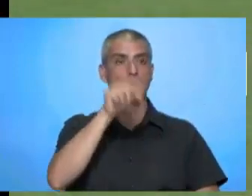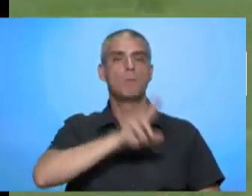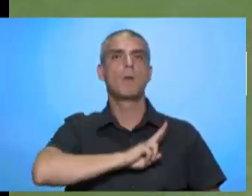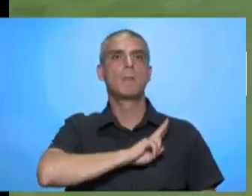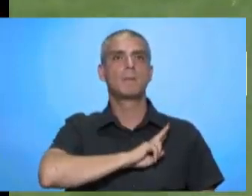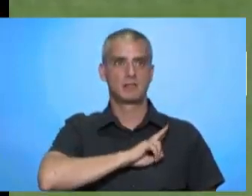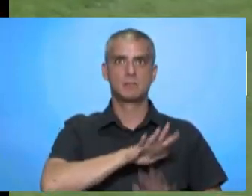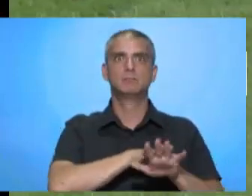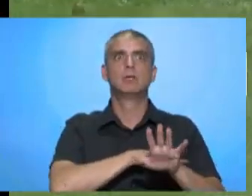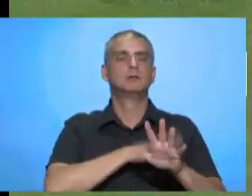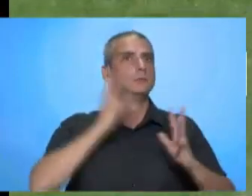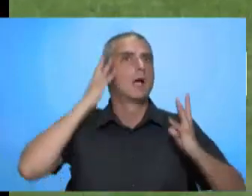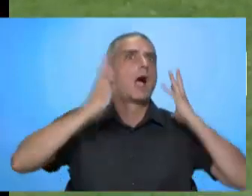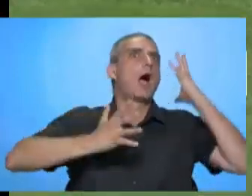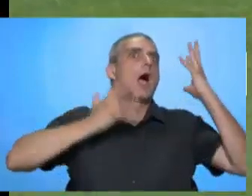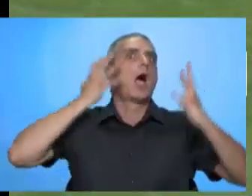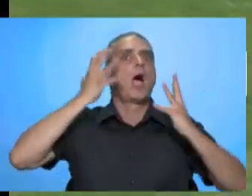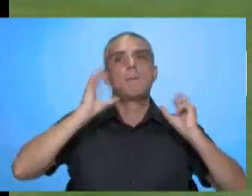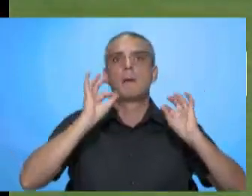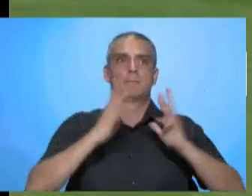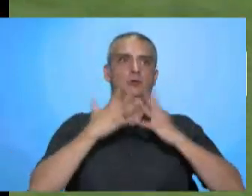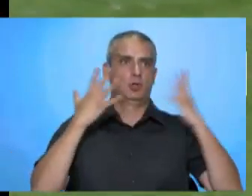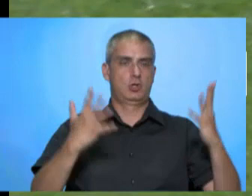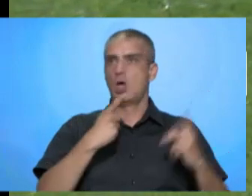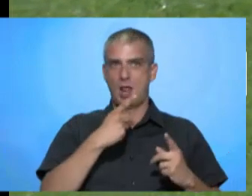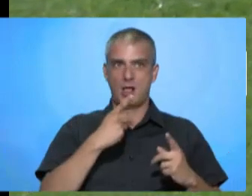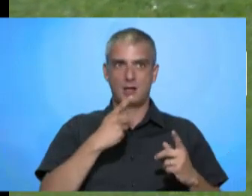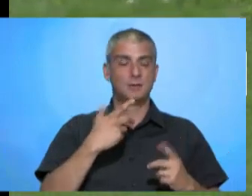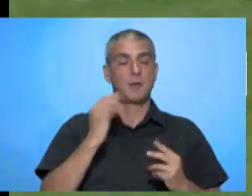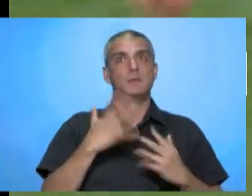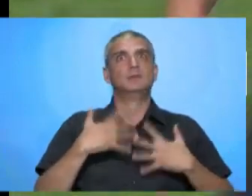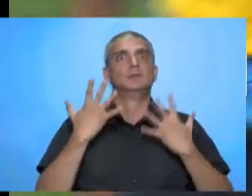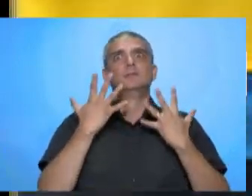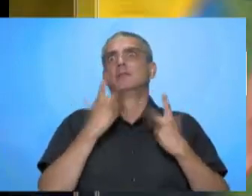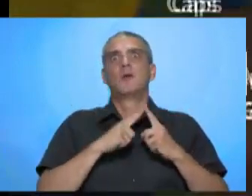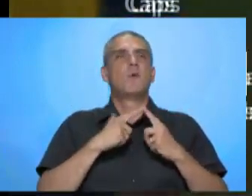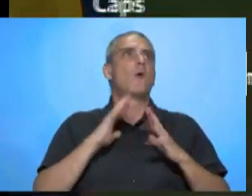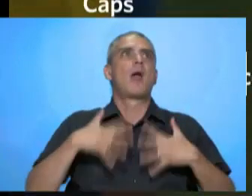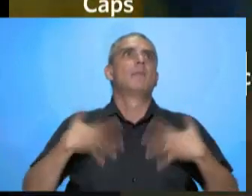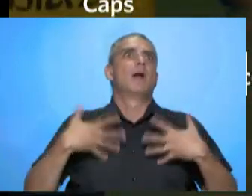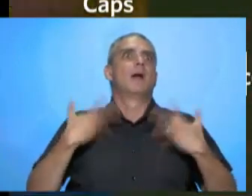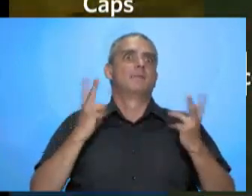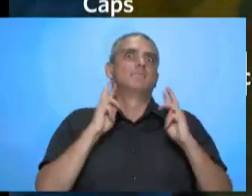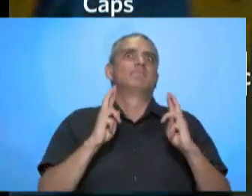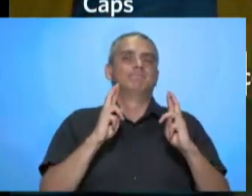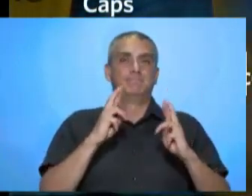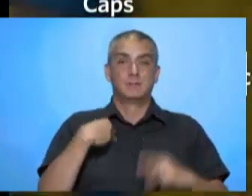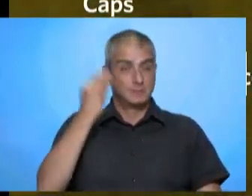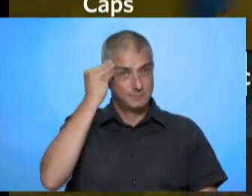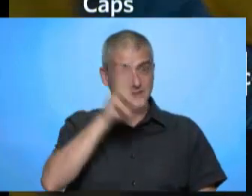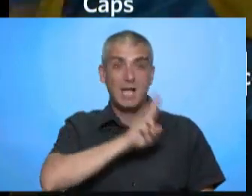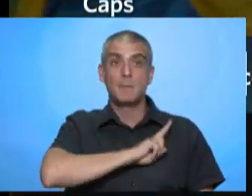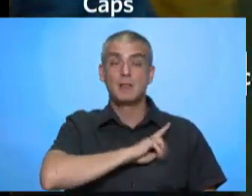בבריטניה מורגשת היסטריה ממש ממש גדולה, שלא נאמר אופוריה ממש גדולה. אני מזכירה כמובן שבריטניה,